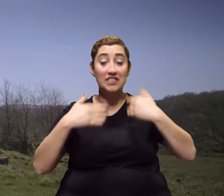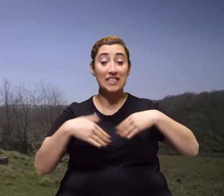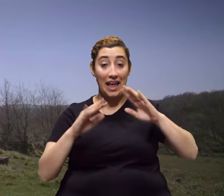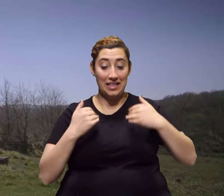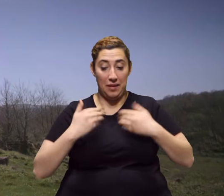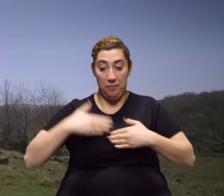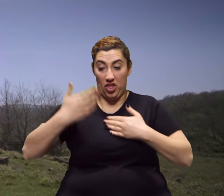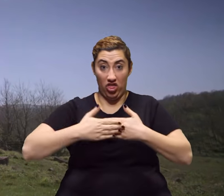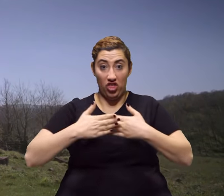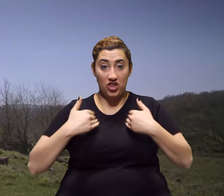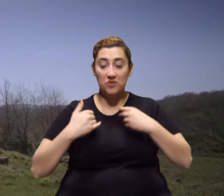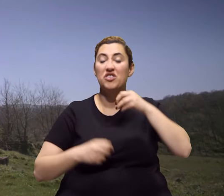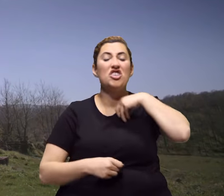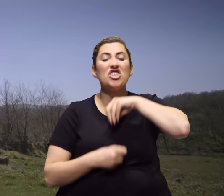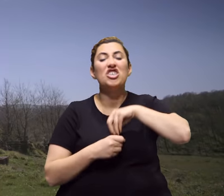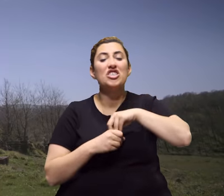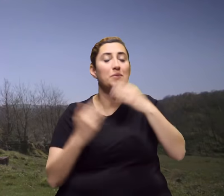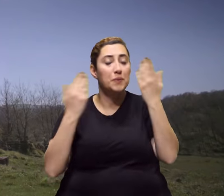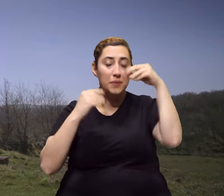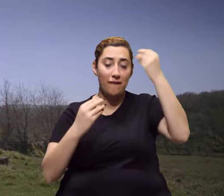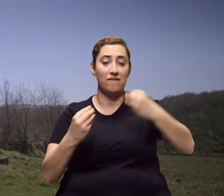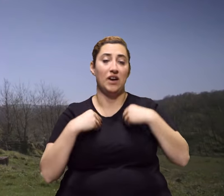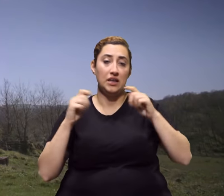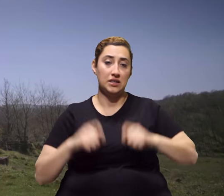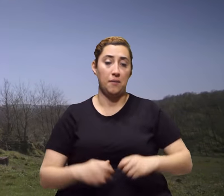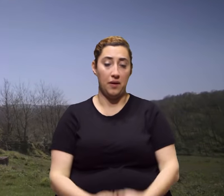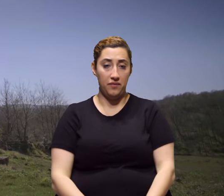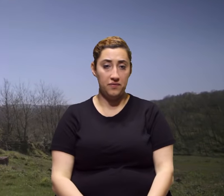dışım, İçimi derviş eyleyem.